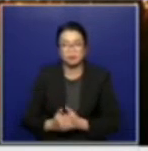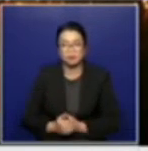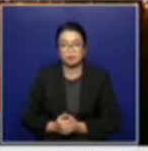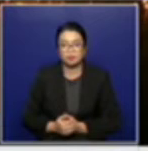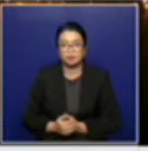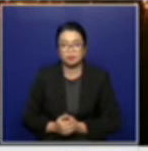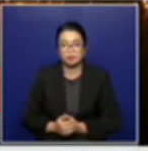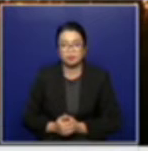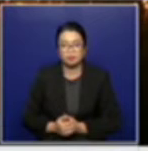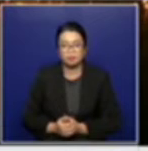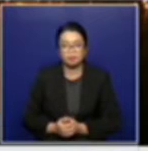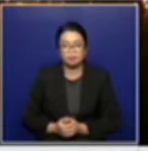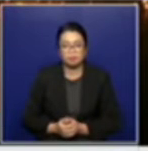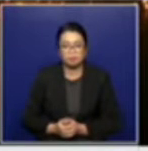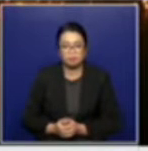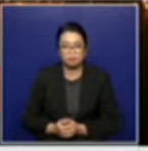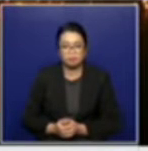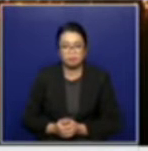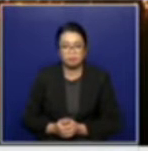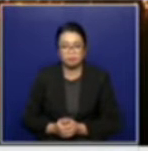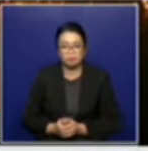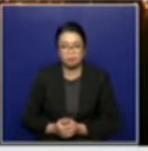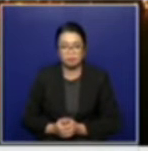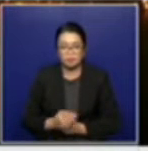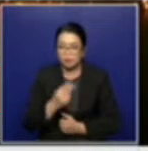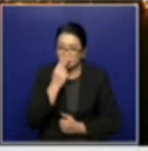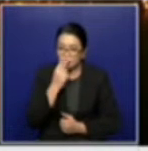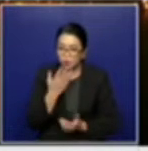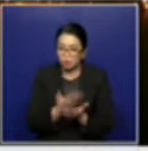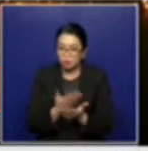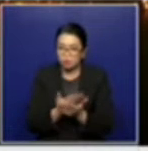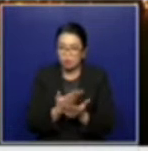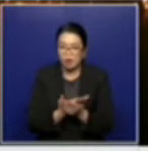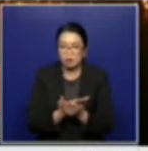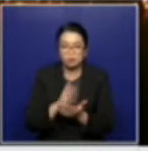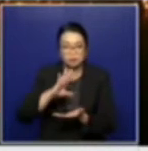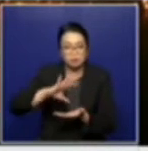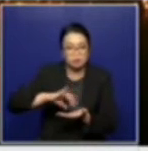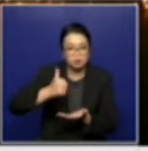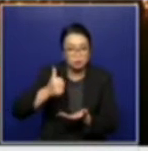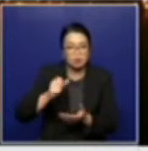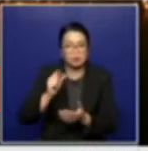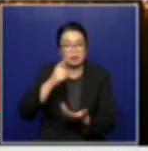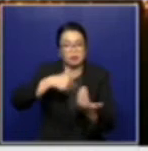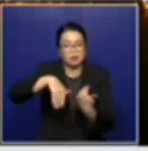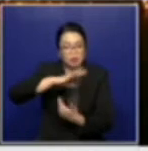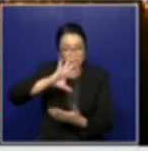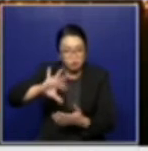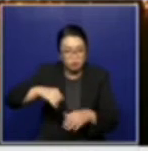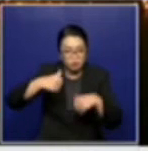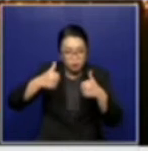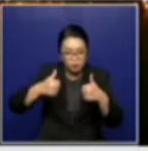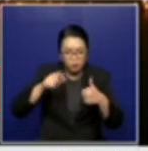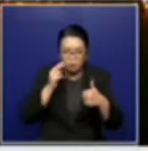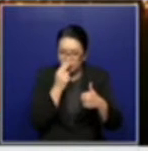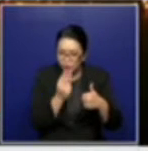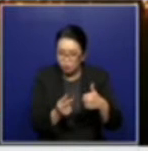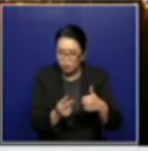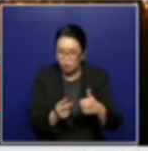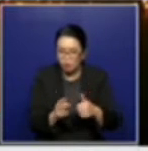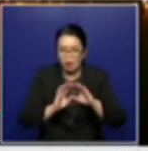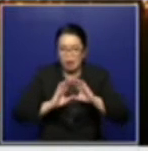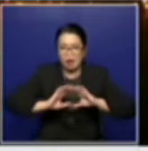ธานครับเมื่อมาดูความคืบหน้าของการใช้จ่ายเงินในการฟื้นฟูเศรษฐกิจจะเห็นได้ว่ารัฐบาลชุด